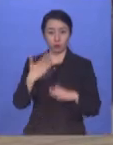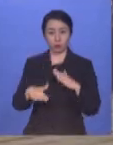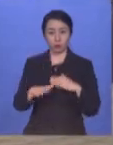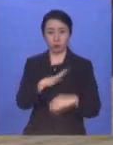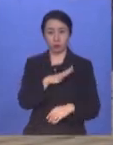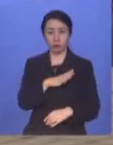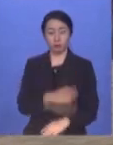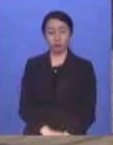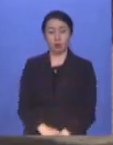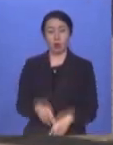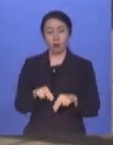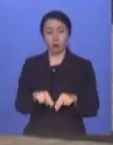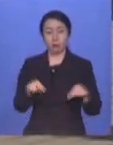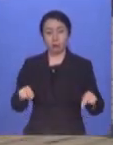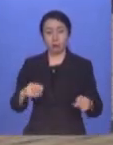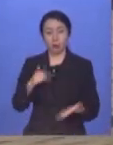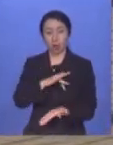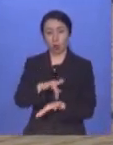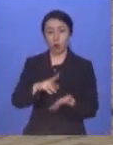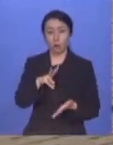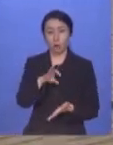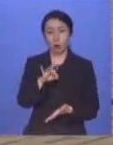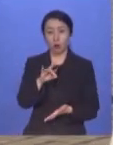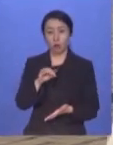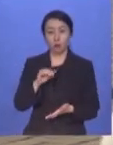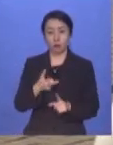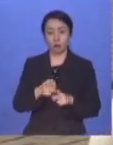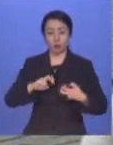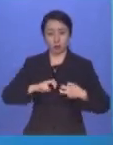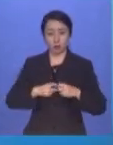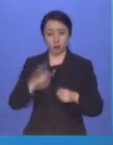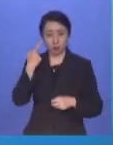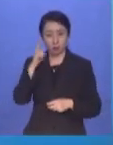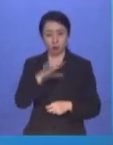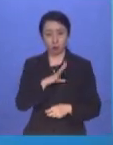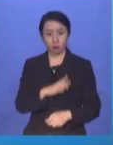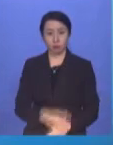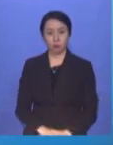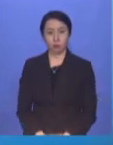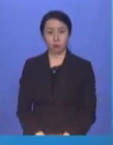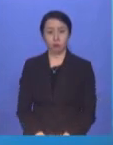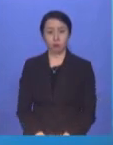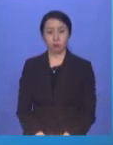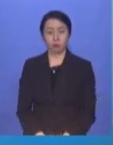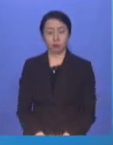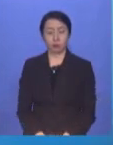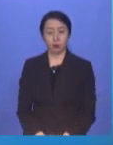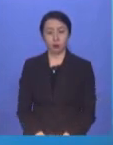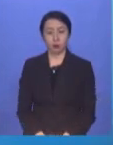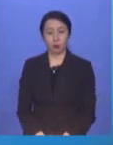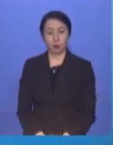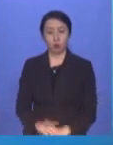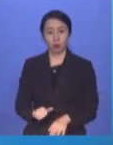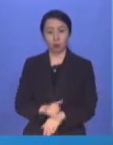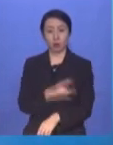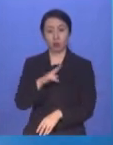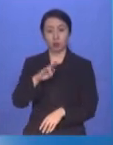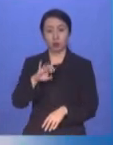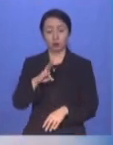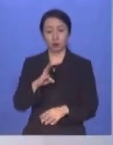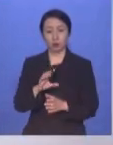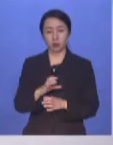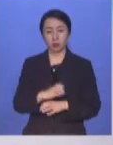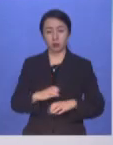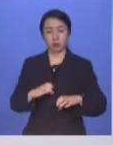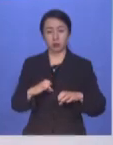аяқтадық. Петропавл қаласының әкімі Серік Мұхамедиев бұл мәселеге ғанық. По Горького 8 сразу скажу, по воде. Горький көшесі 8